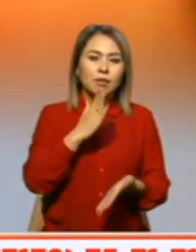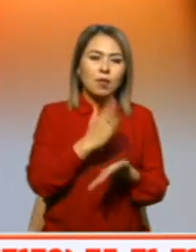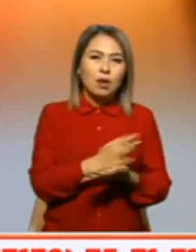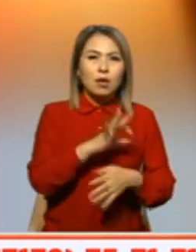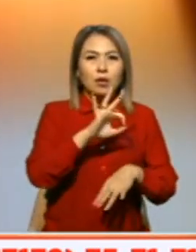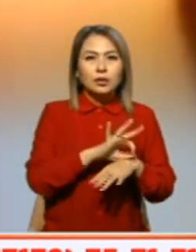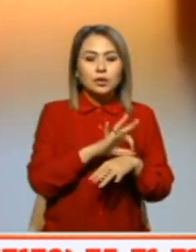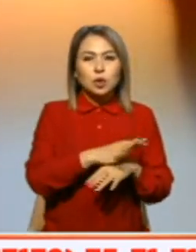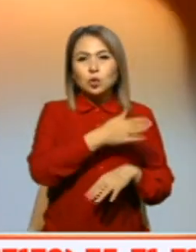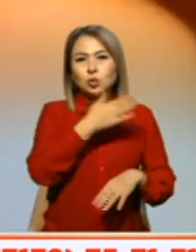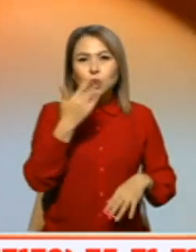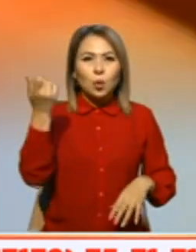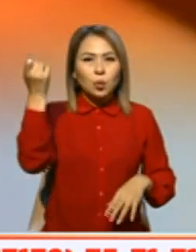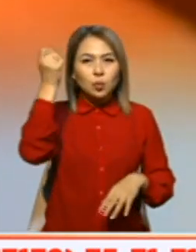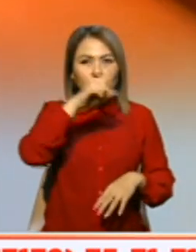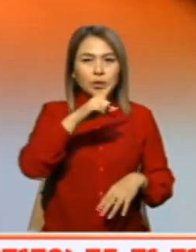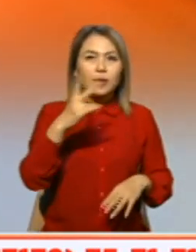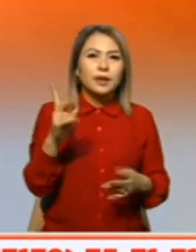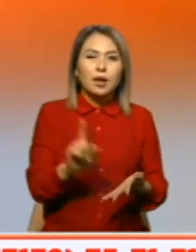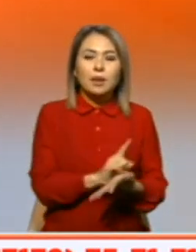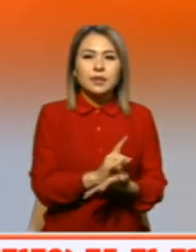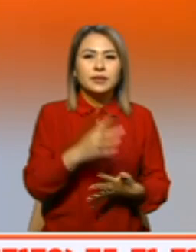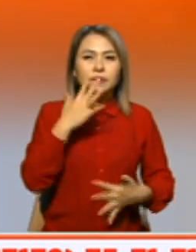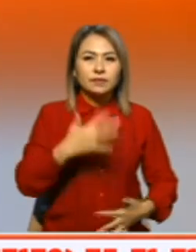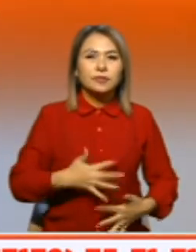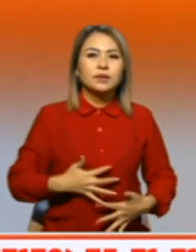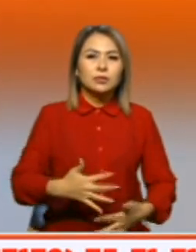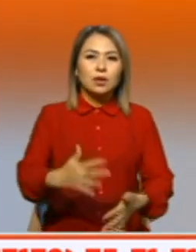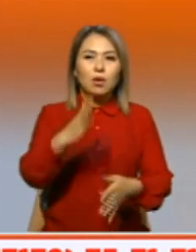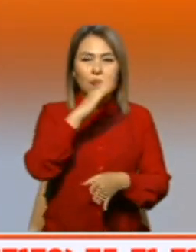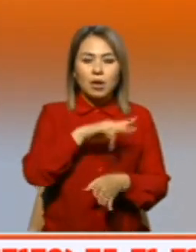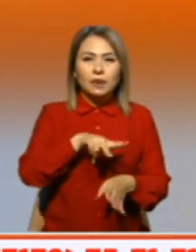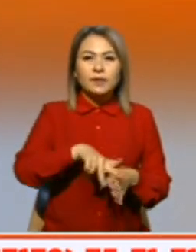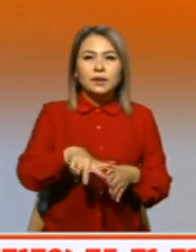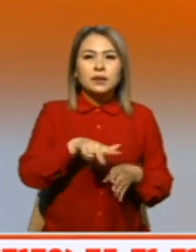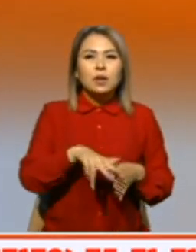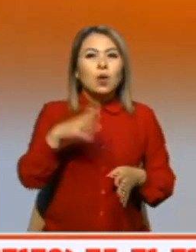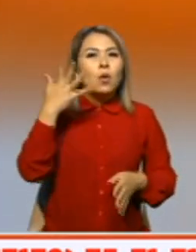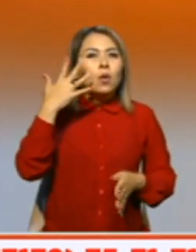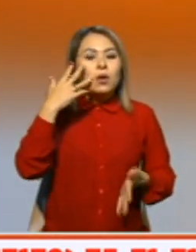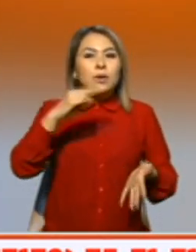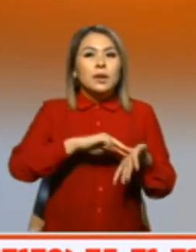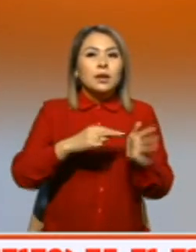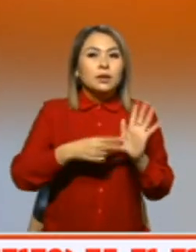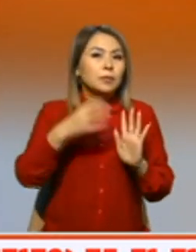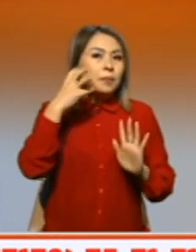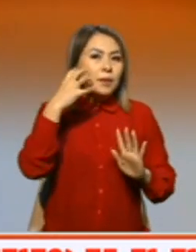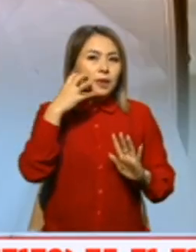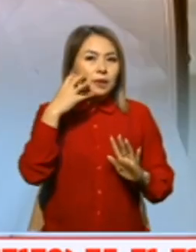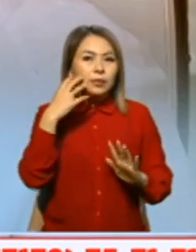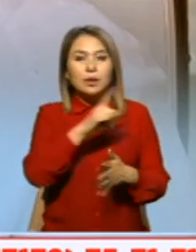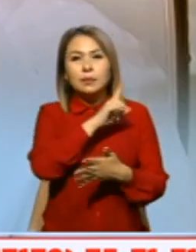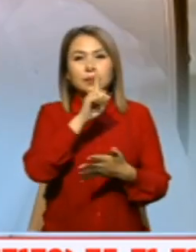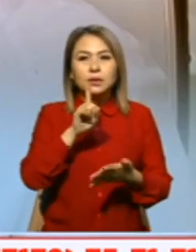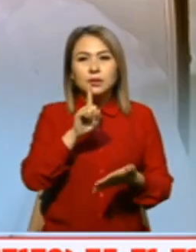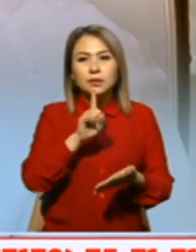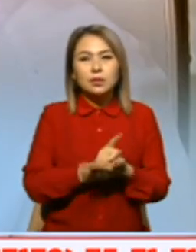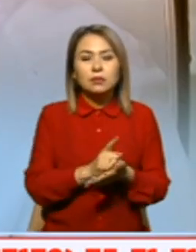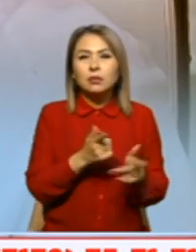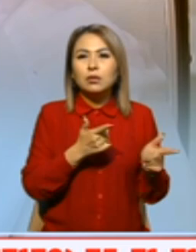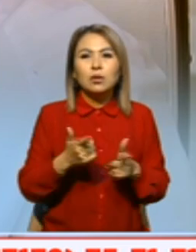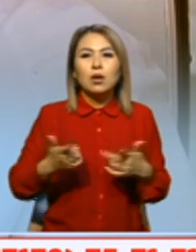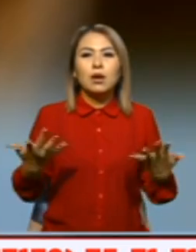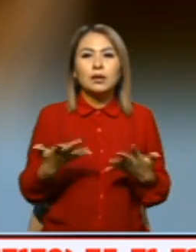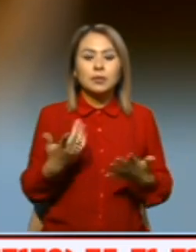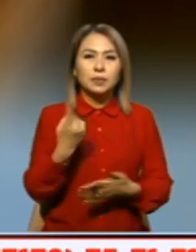маңызды. Себебі мұндай аурулар жүктілік кезінде зиянын тигізеді. Жүктілікті жоспарлауда әйел адам қалай дайындалу керек? Ең бірінші дәрігерге